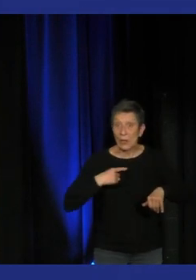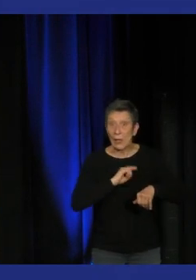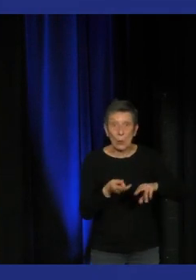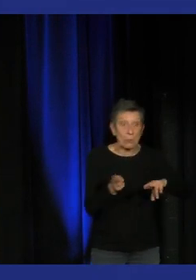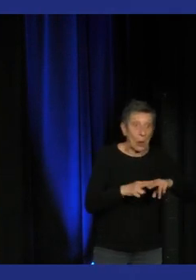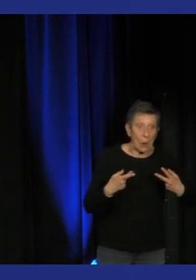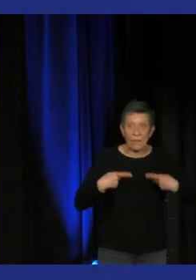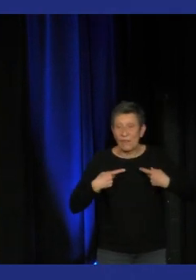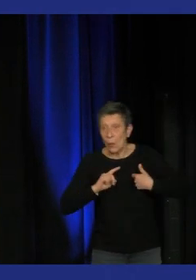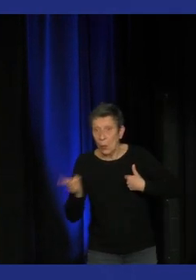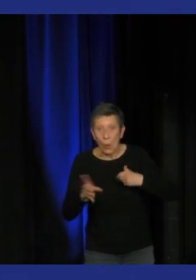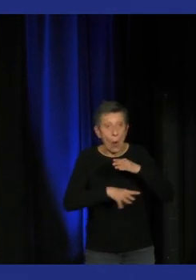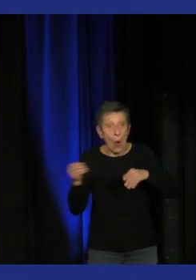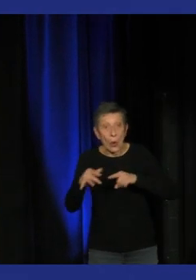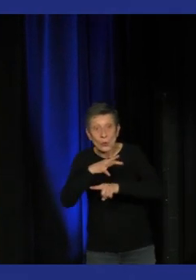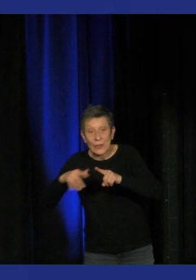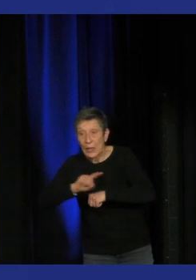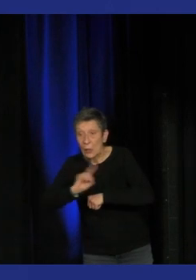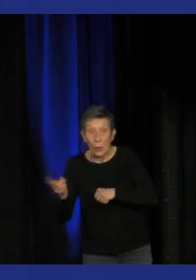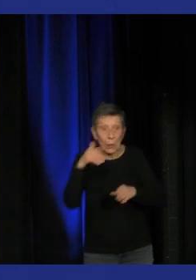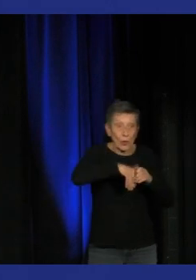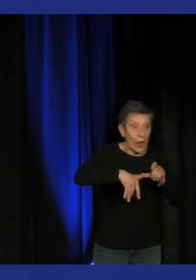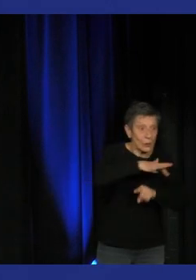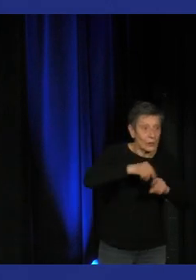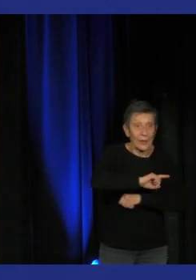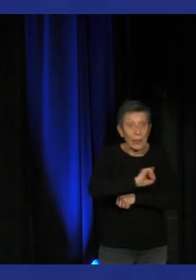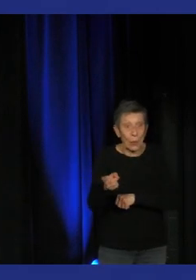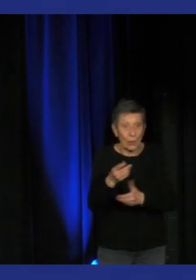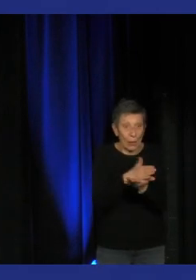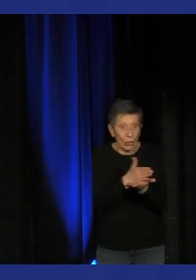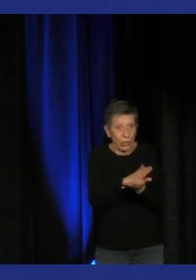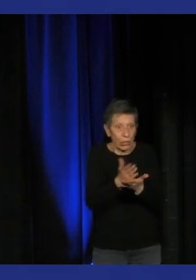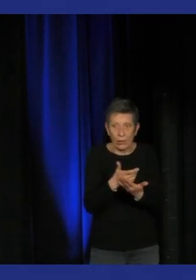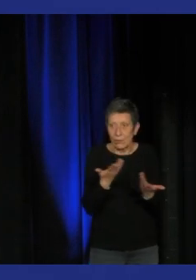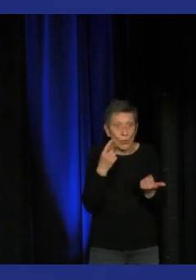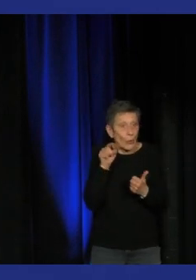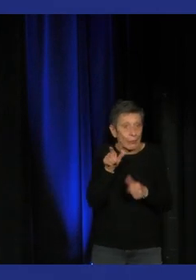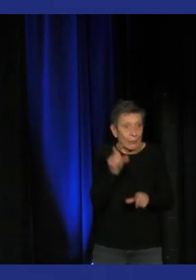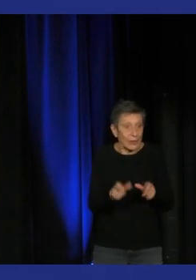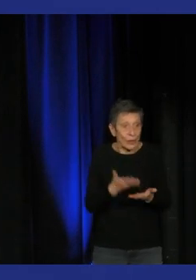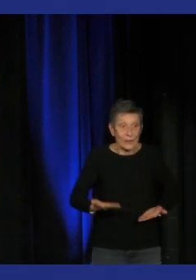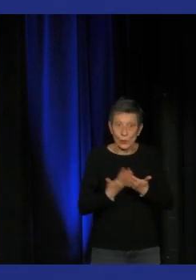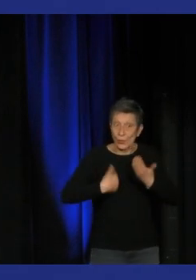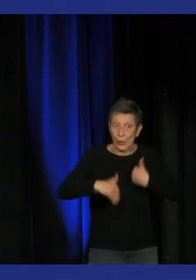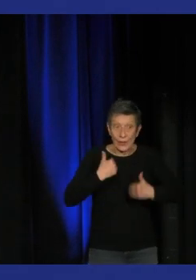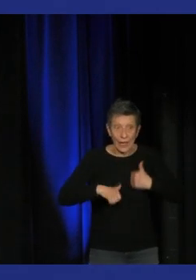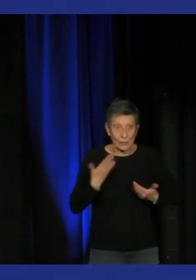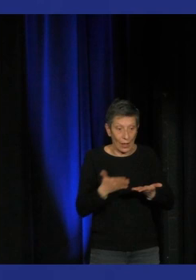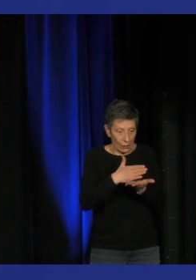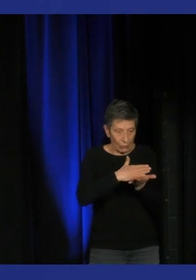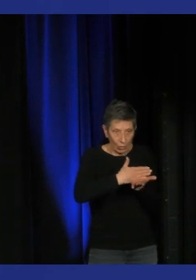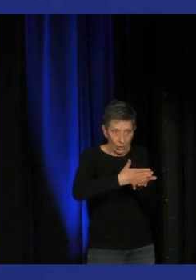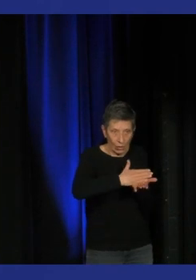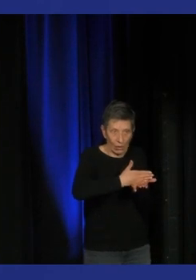ni en dehors de la société, ni tout à fait à l'intérieur. Donc la personne en situation de handicap est dans cet